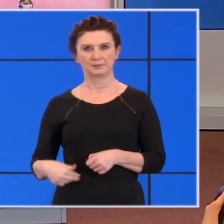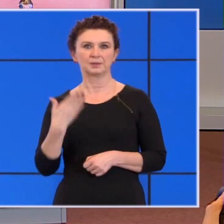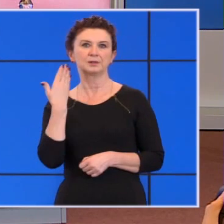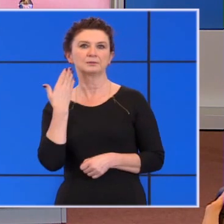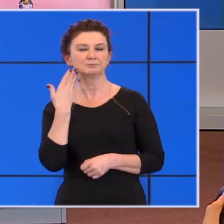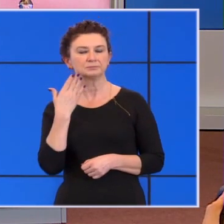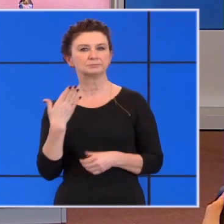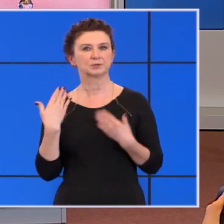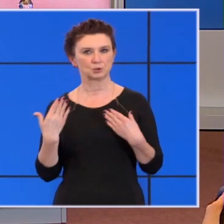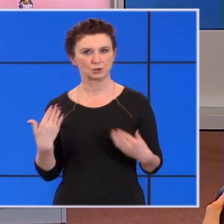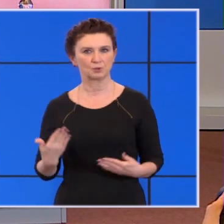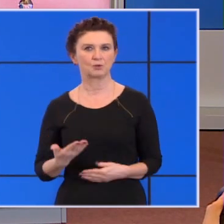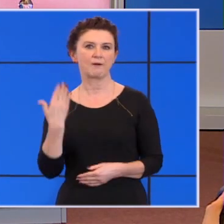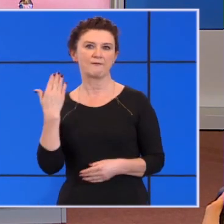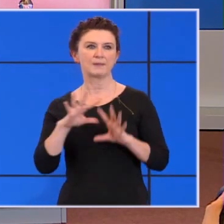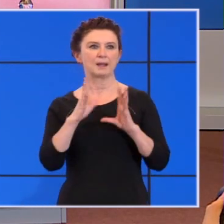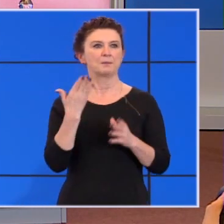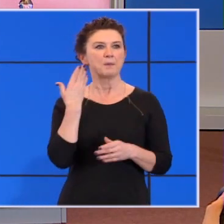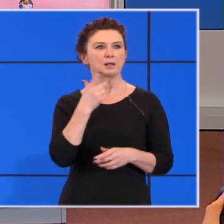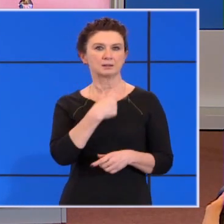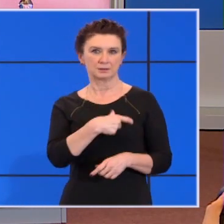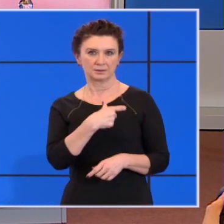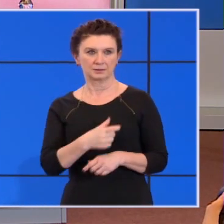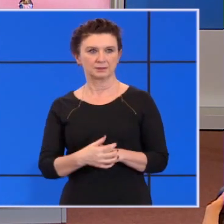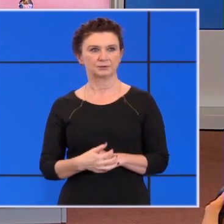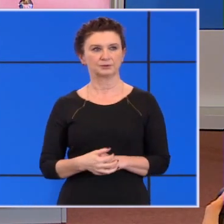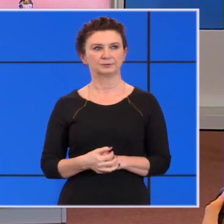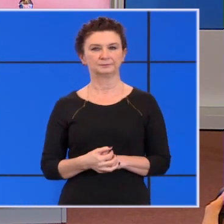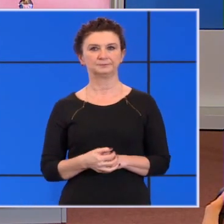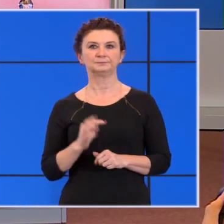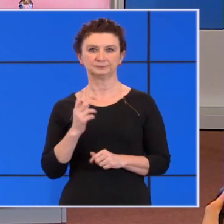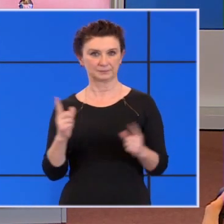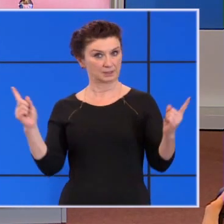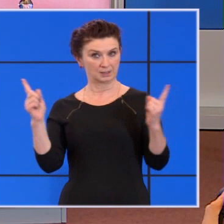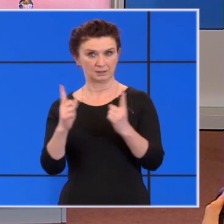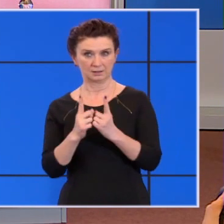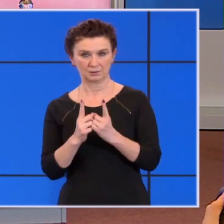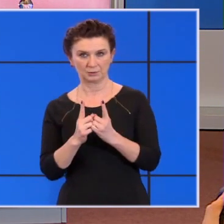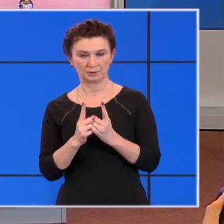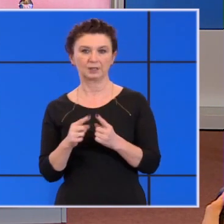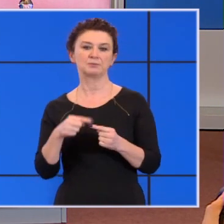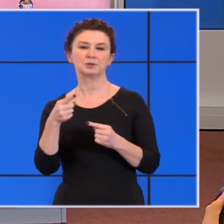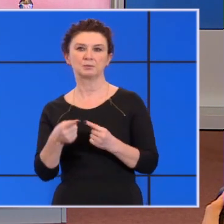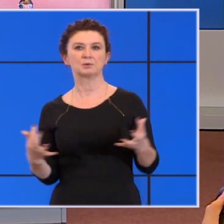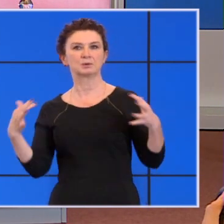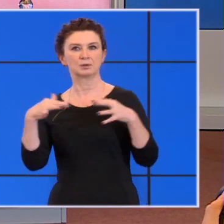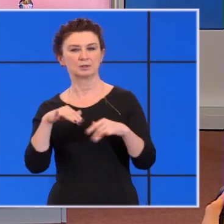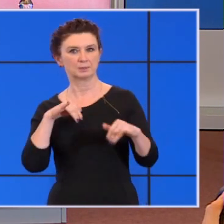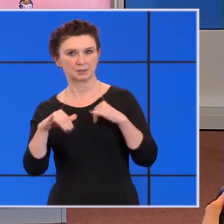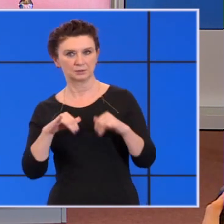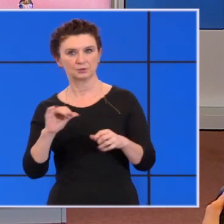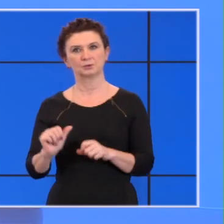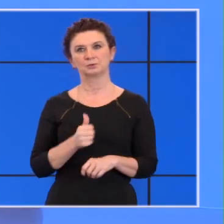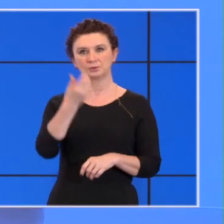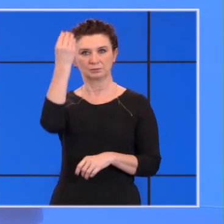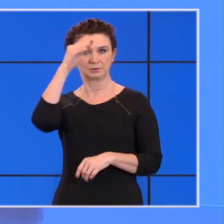pani minister, witam Państwa bardzo serdecznie. Tak, spotykamy się z Państwem po posiedzeniu rządu po to, żeby poinformować